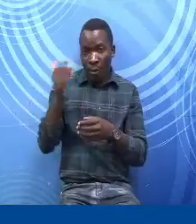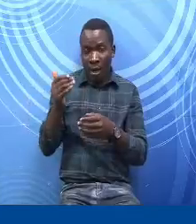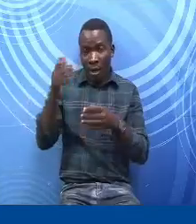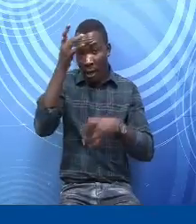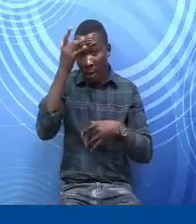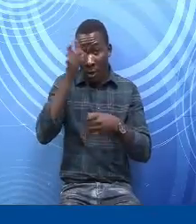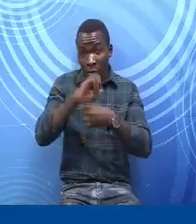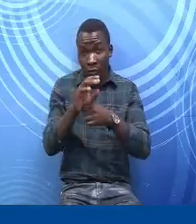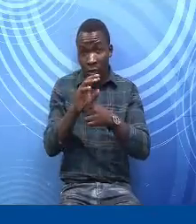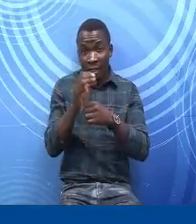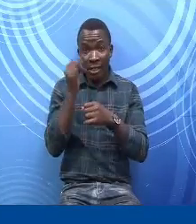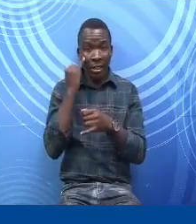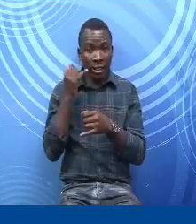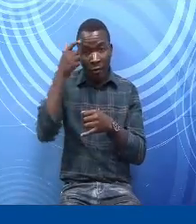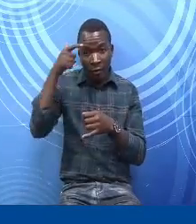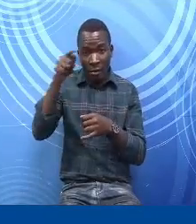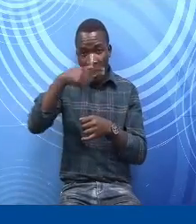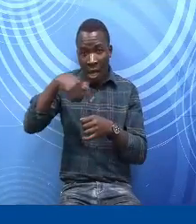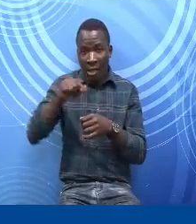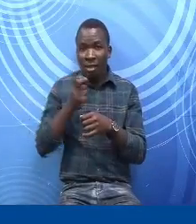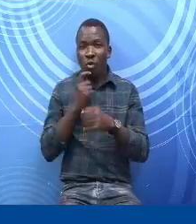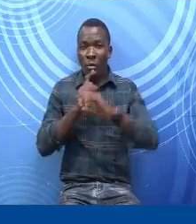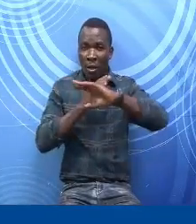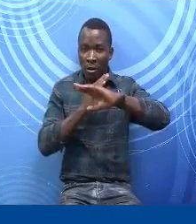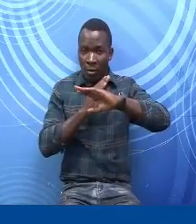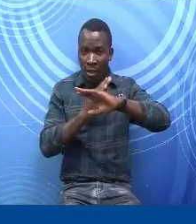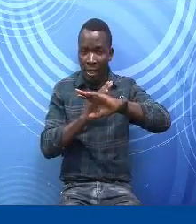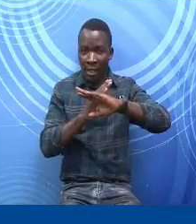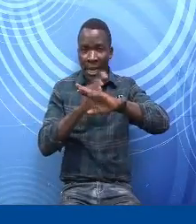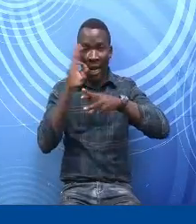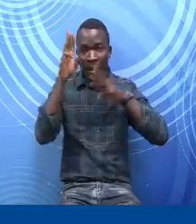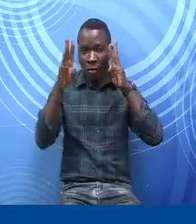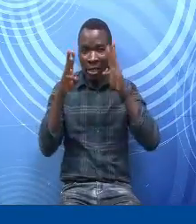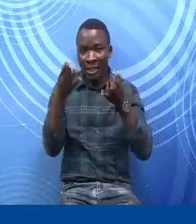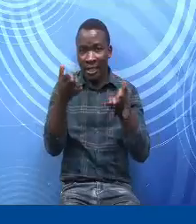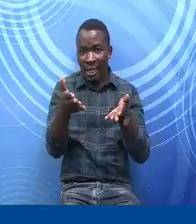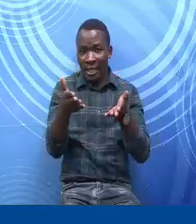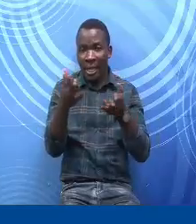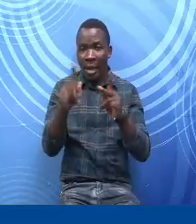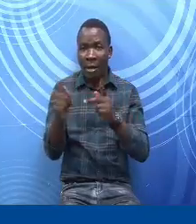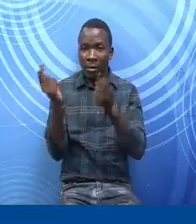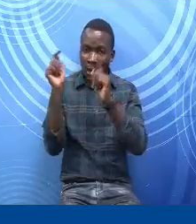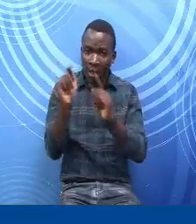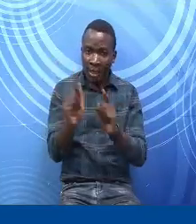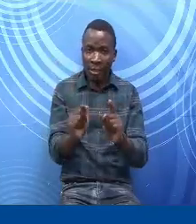kandi kidukomeye natwe tugomba kukirinda. Impungenge ziduteje ni uko abantu bayavoma